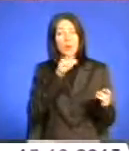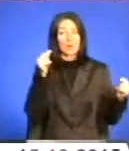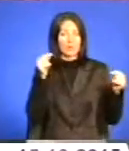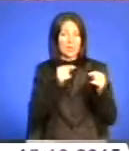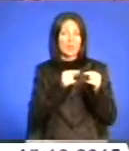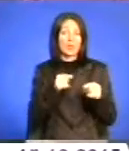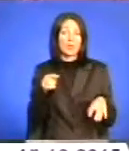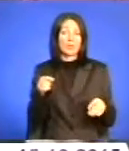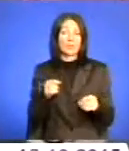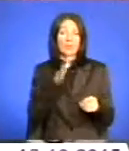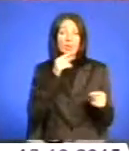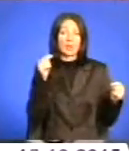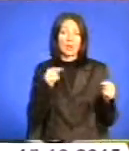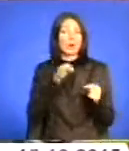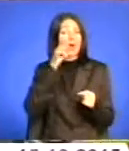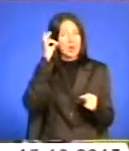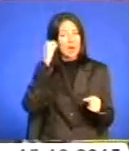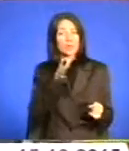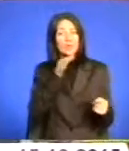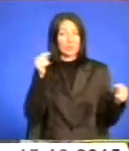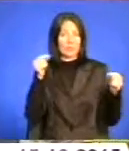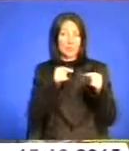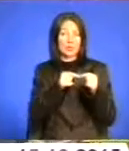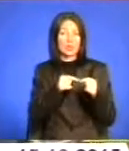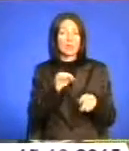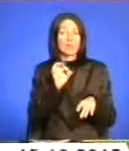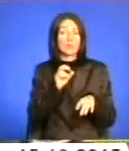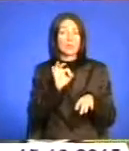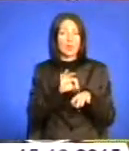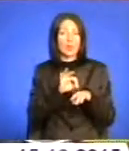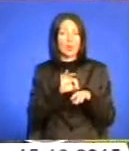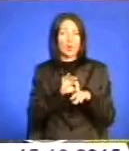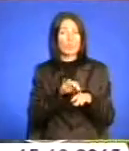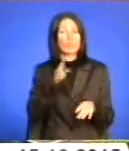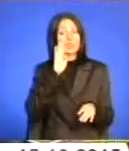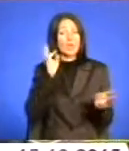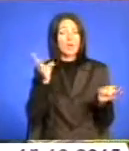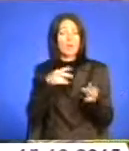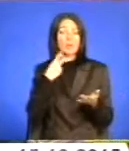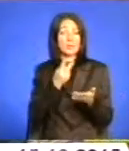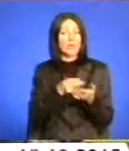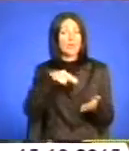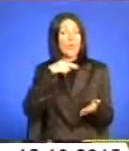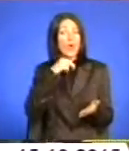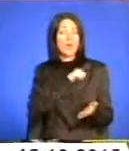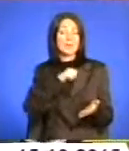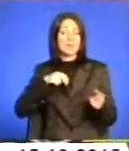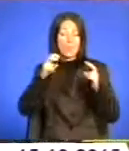Жінкам необхідно звертати увагу найбільше це на самообстеження молочної залози, тому